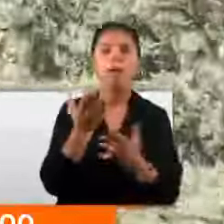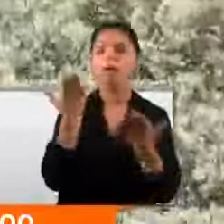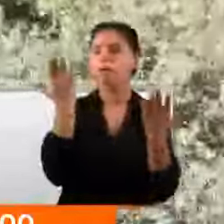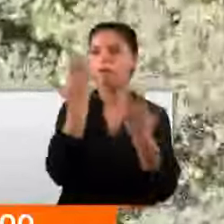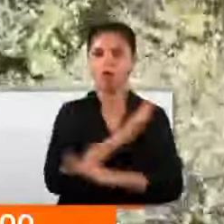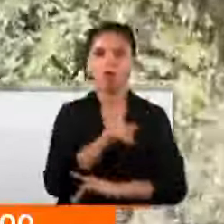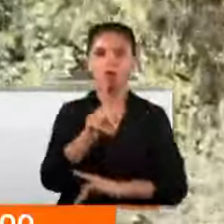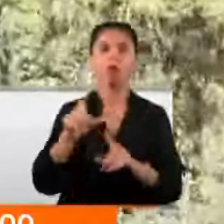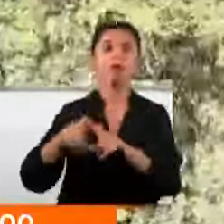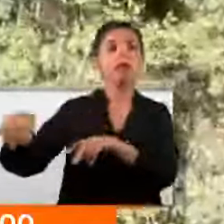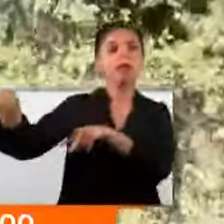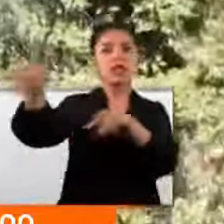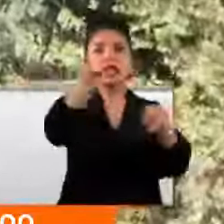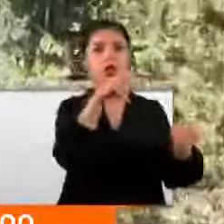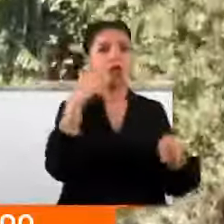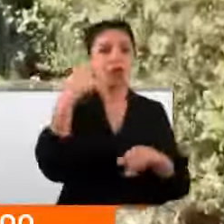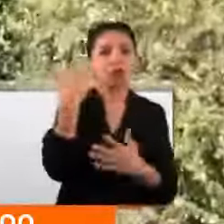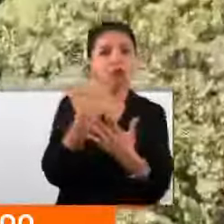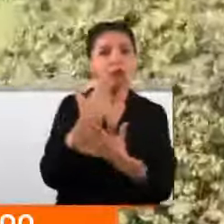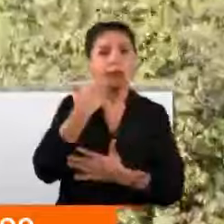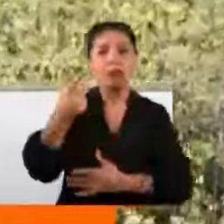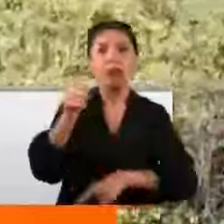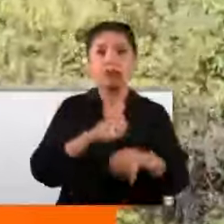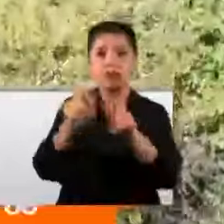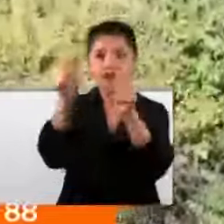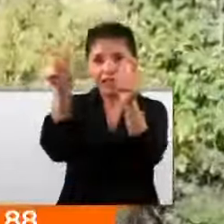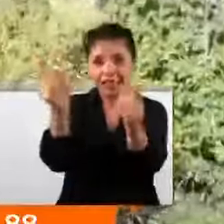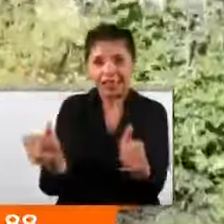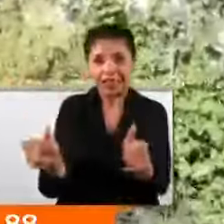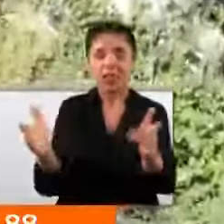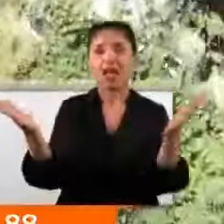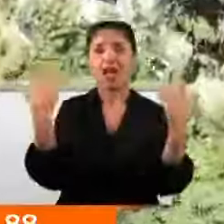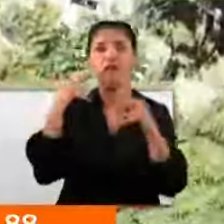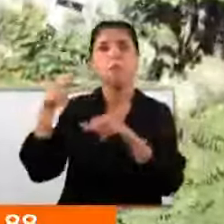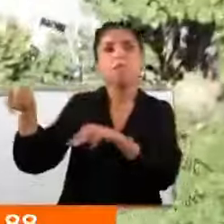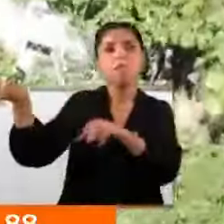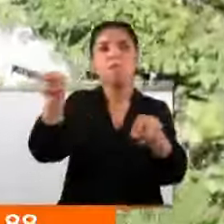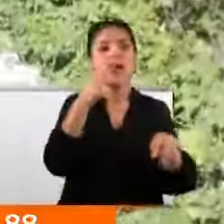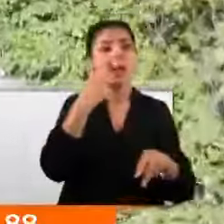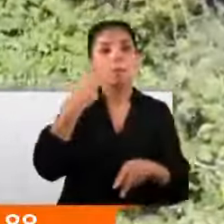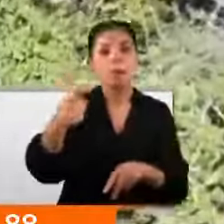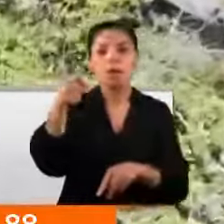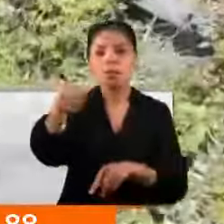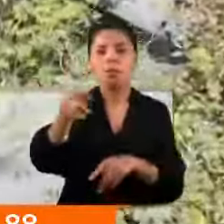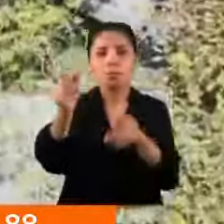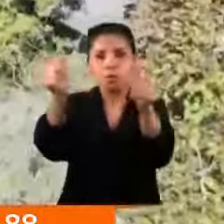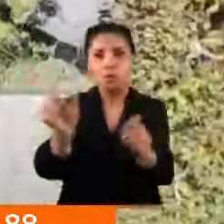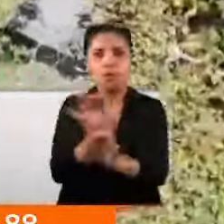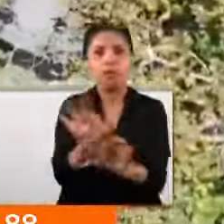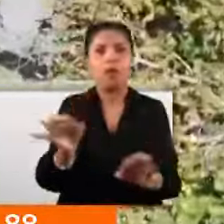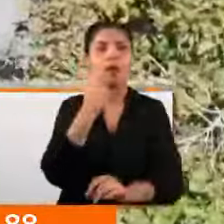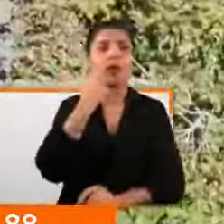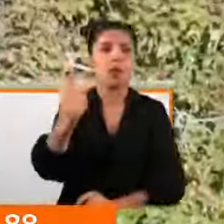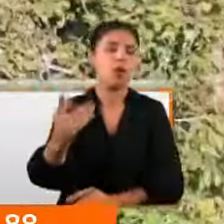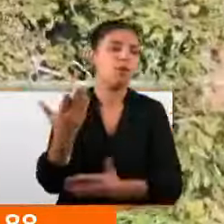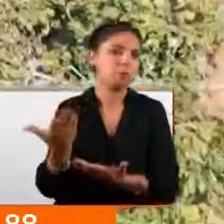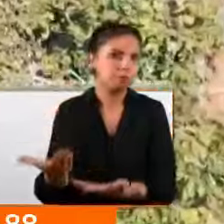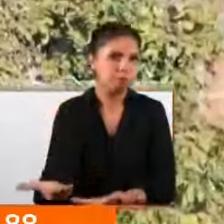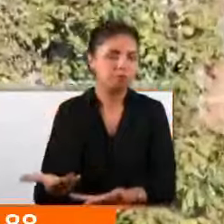sebepten drone kaldırdık ve inşaatın olduğu noktayı havadan görüyoruz. İşte bahsettiğimiz nokta. Tam da karşı